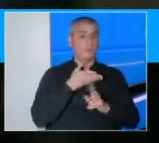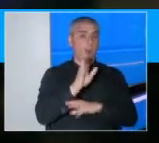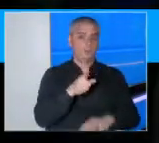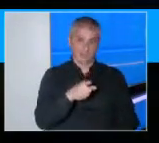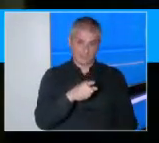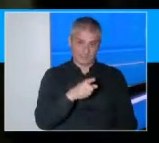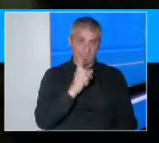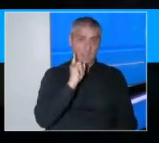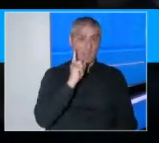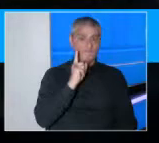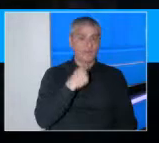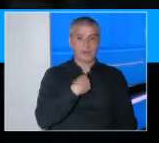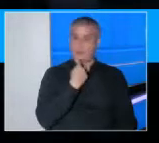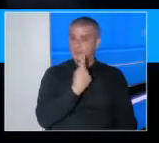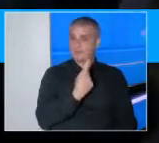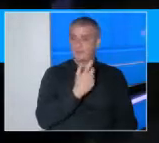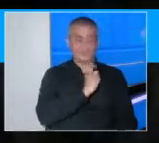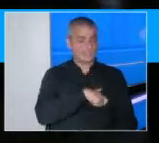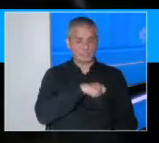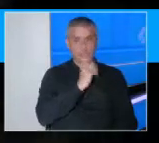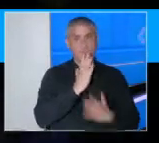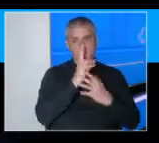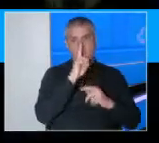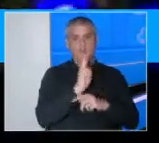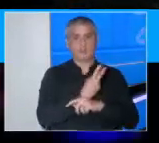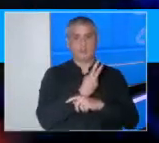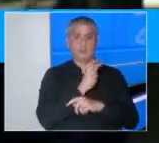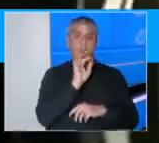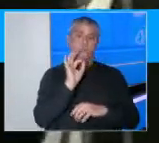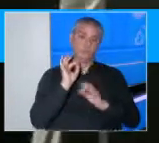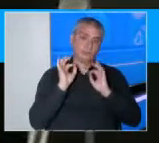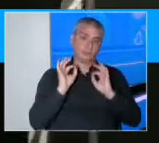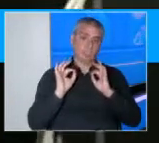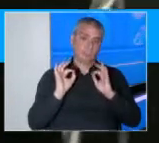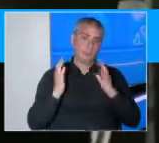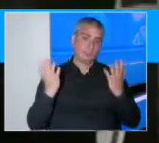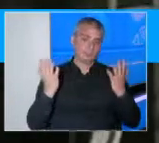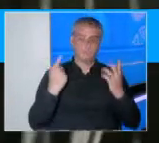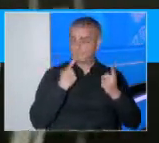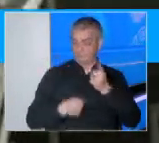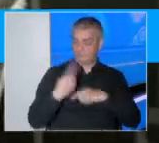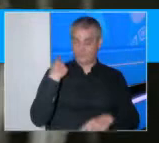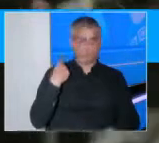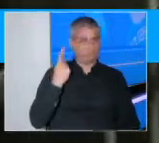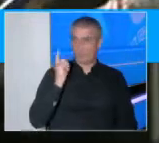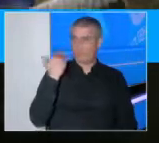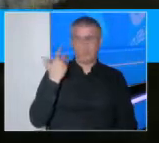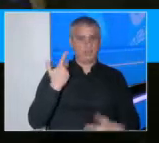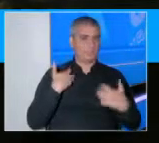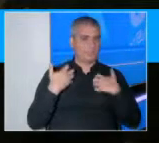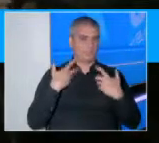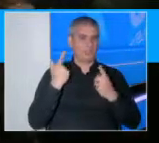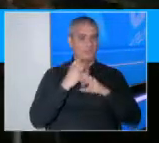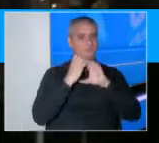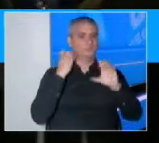להיכנס. אבל בוא נציין גם שהעיריות די התרגלו לעניין הזה של אפשר, נגיד שנה שעברה, הרי לא היו מופעים, היו